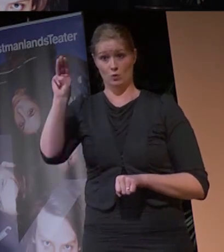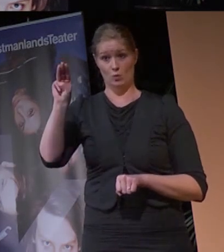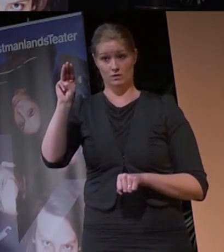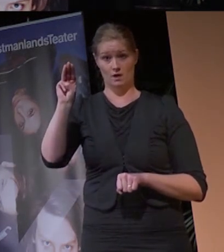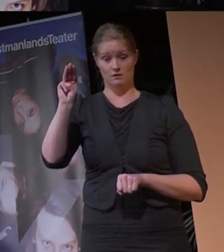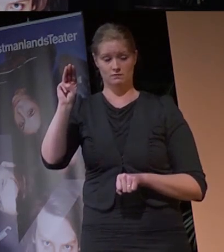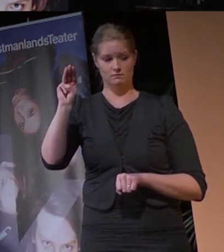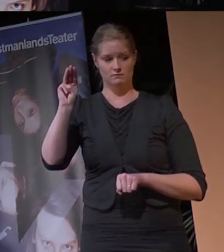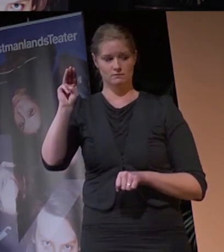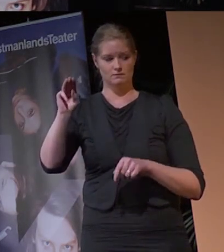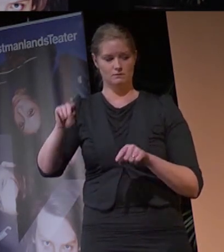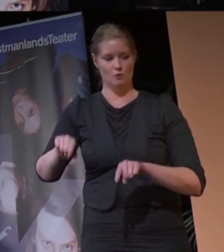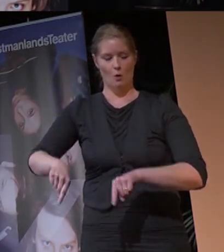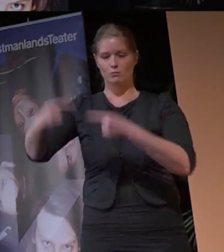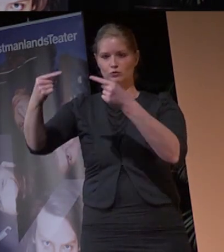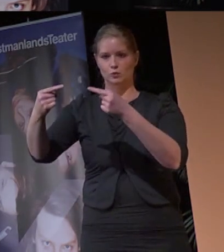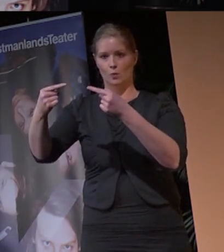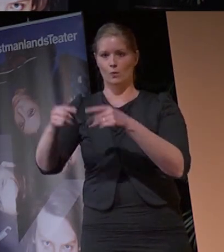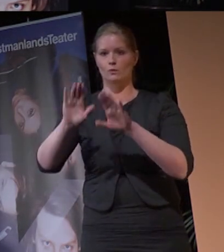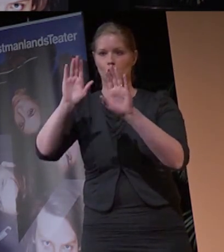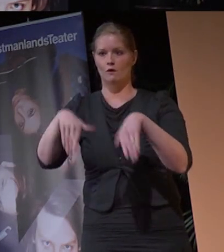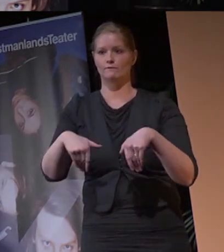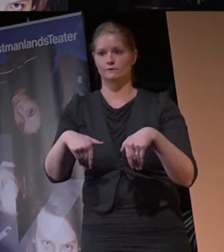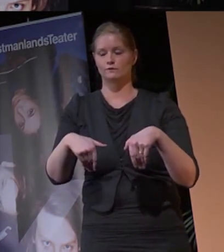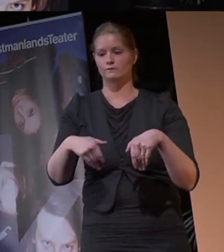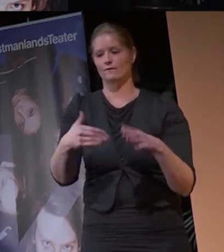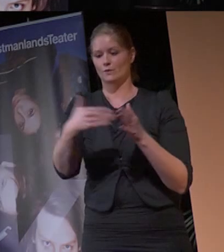oppositionen tog från regionerna.